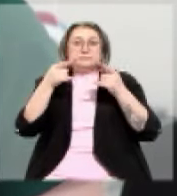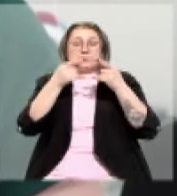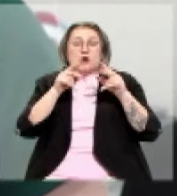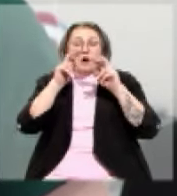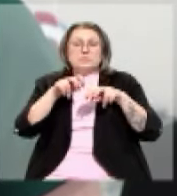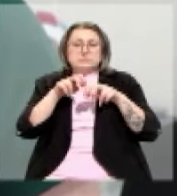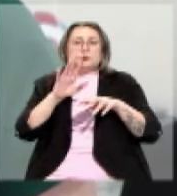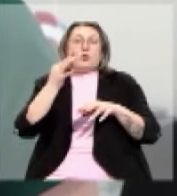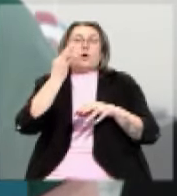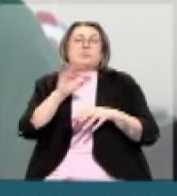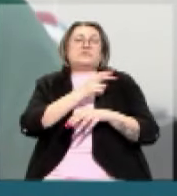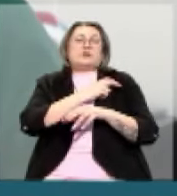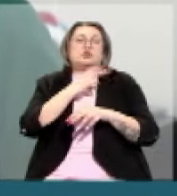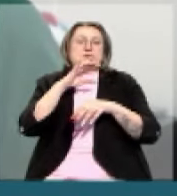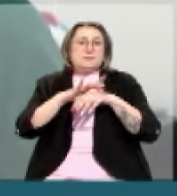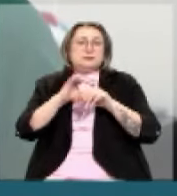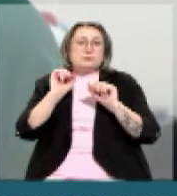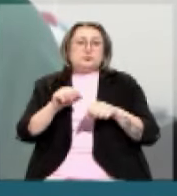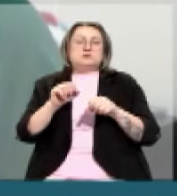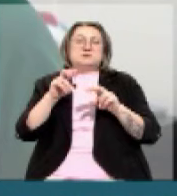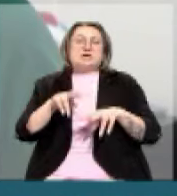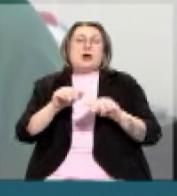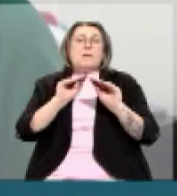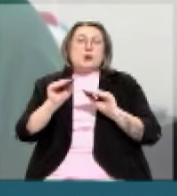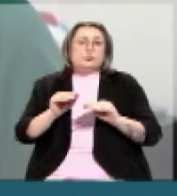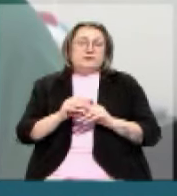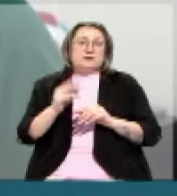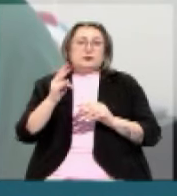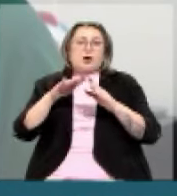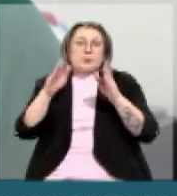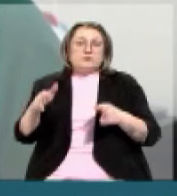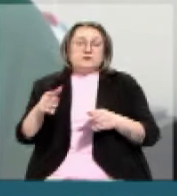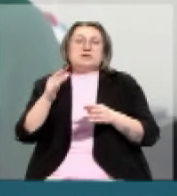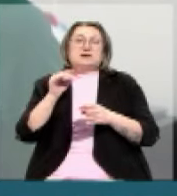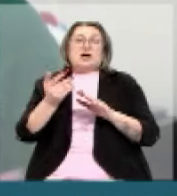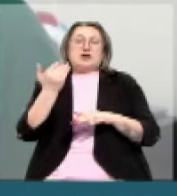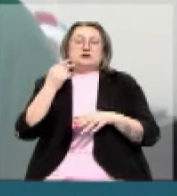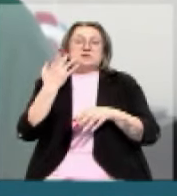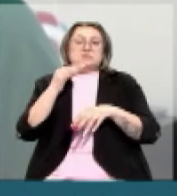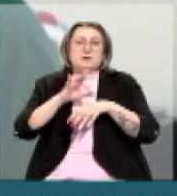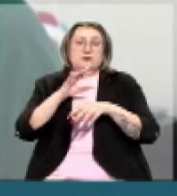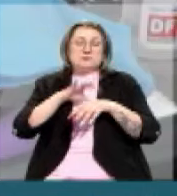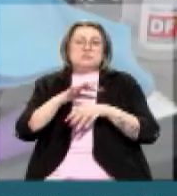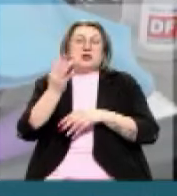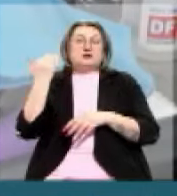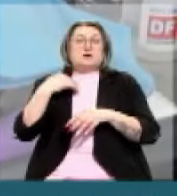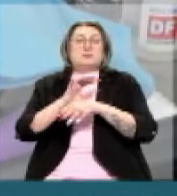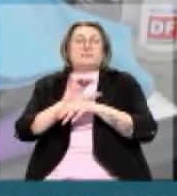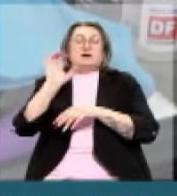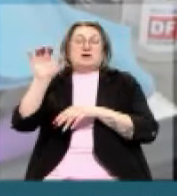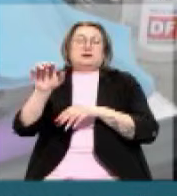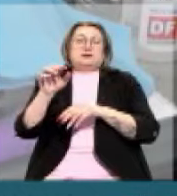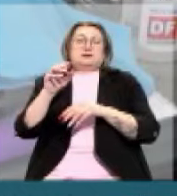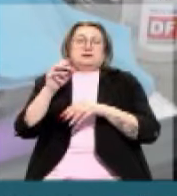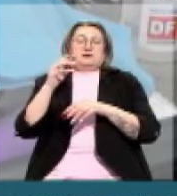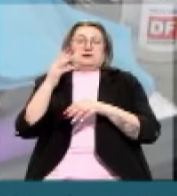отырып, тәжірибелі офтальмолог ғана анықтай алады. Бұрын бұл ауруға күдік болса, белгілі бір белгілер бойынша балаларды Елордаға